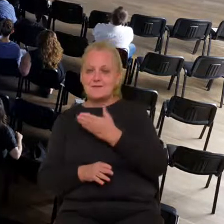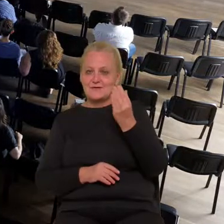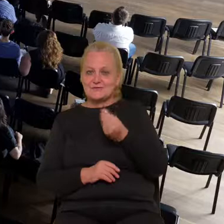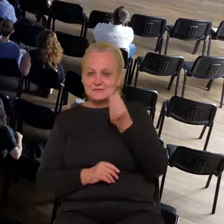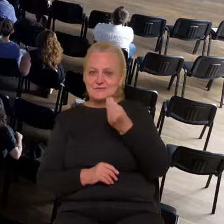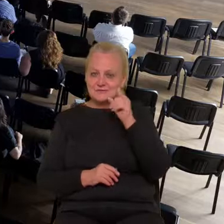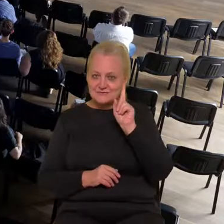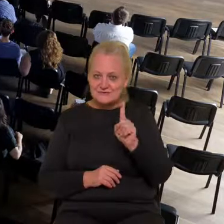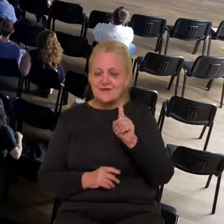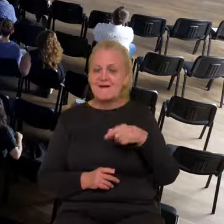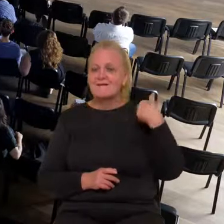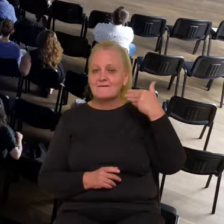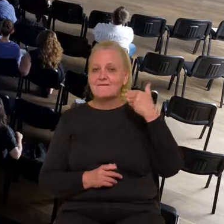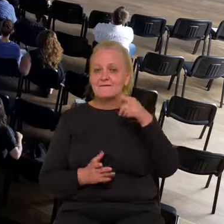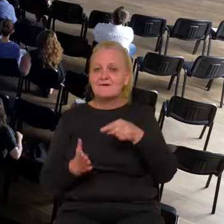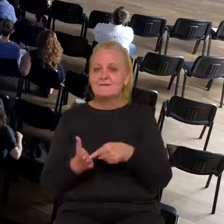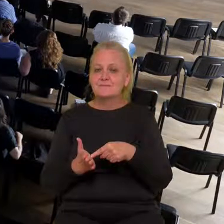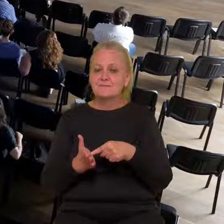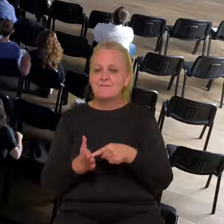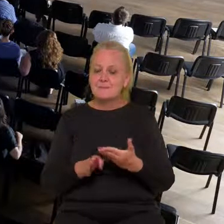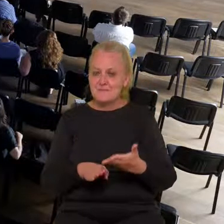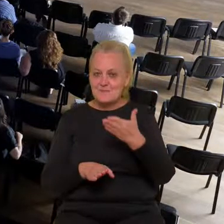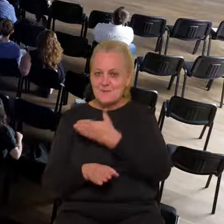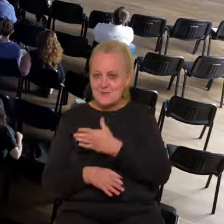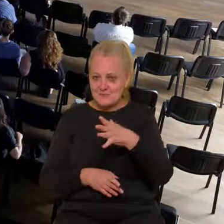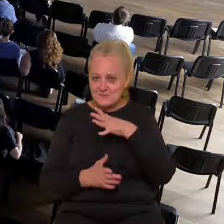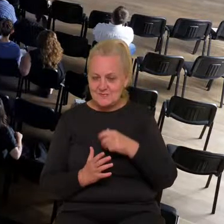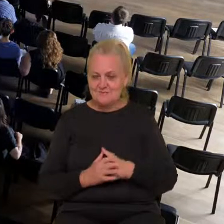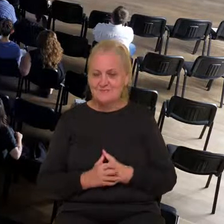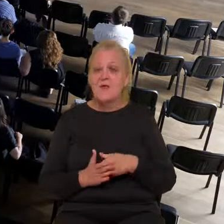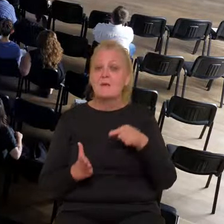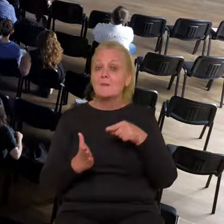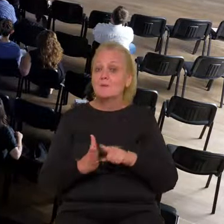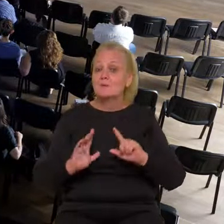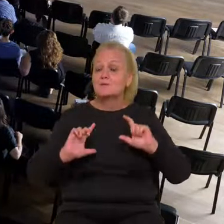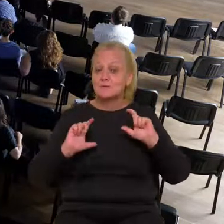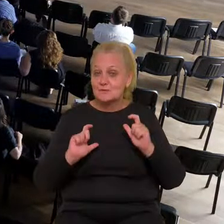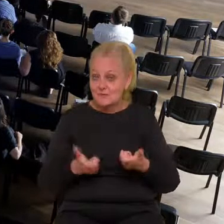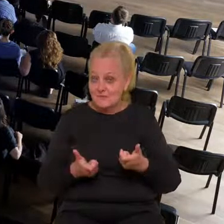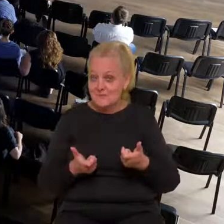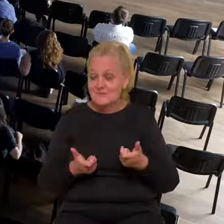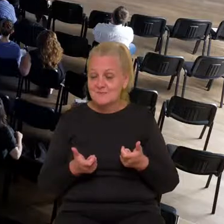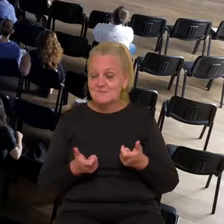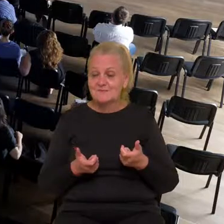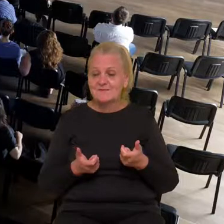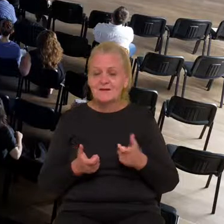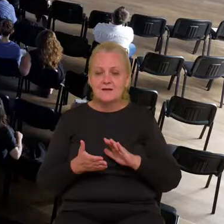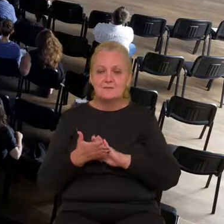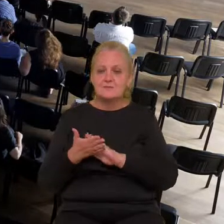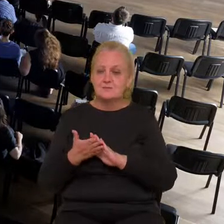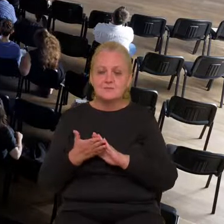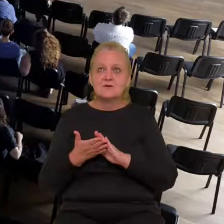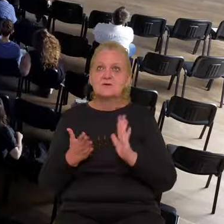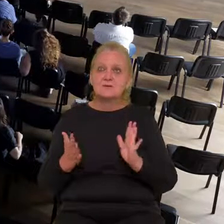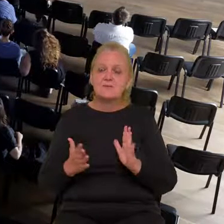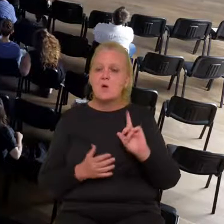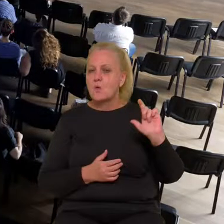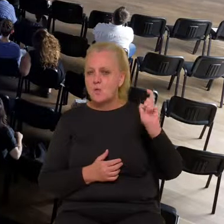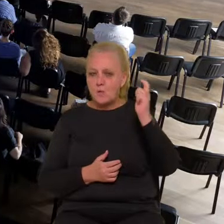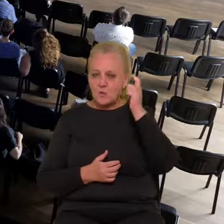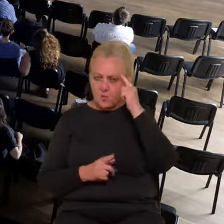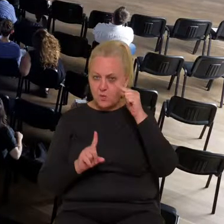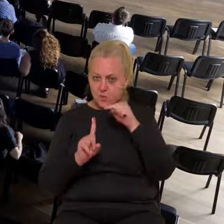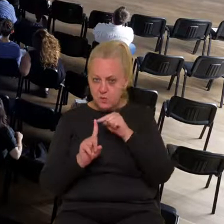tej wypowiedzi poprzedniej o tym, że coś jest, przepraszam, głównym, dopóki